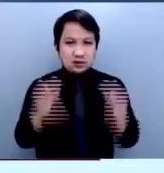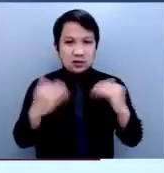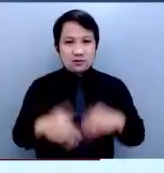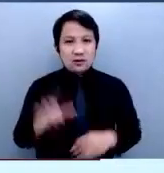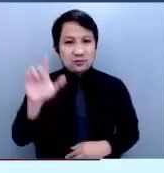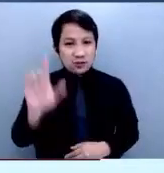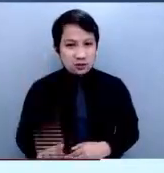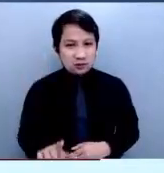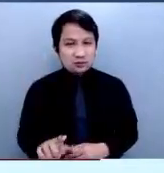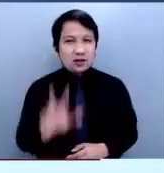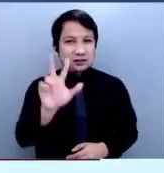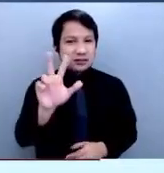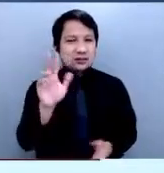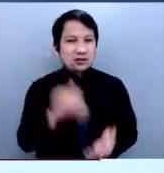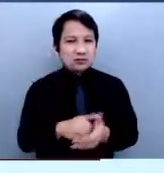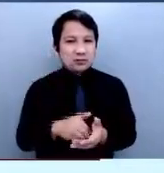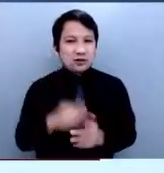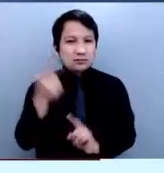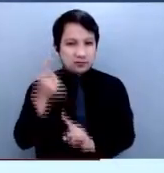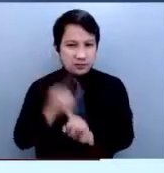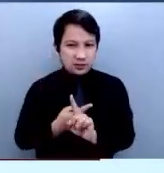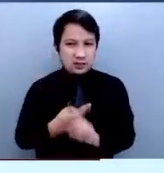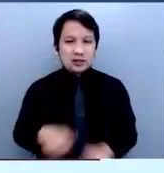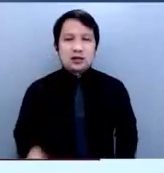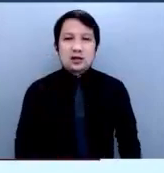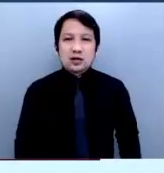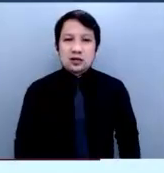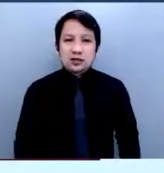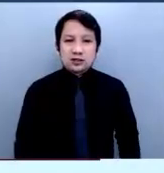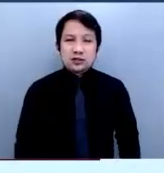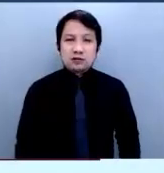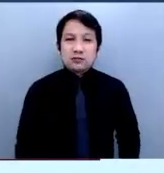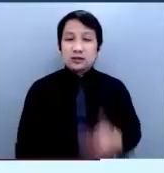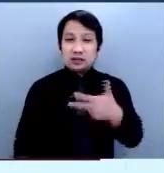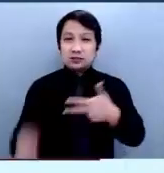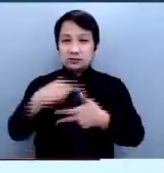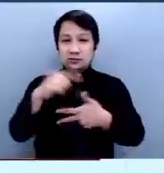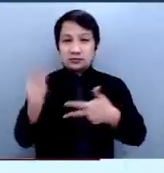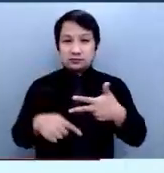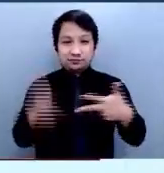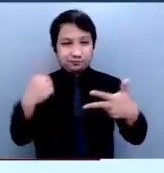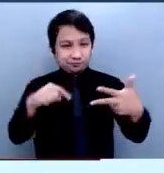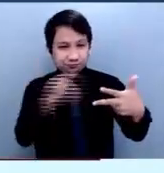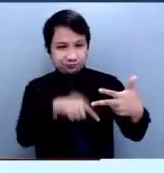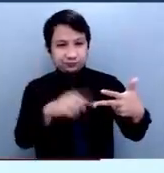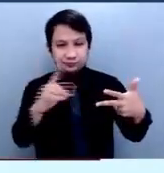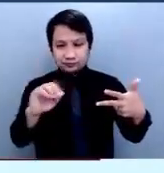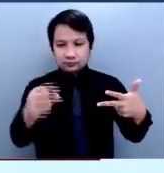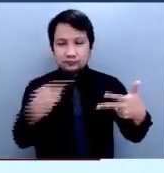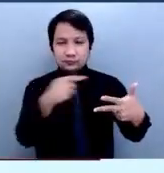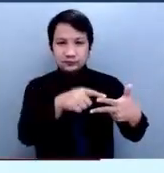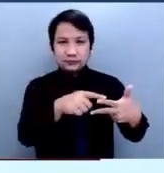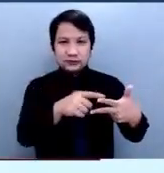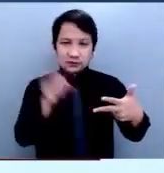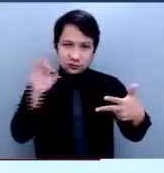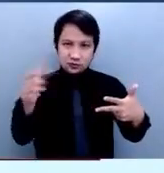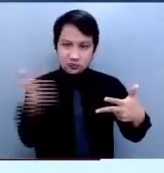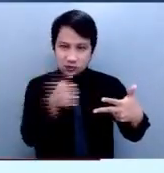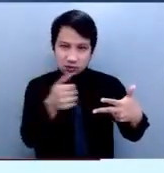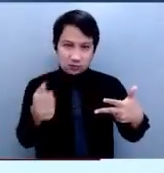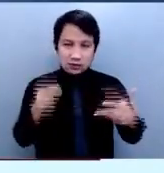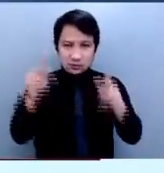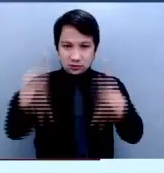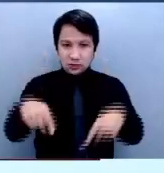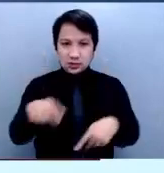risk, 3,000 pesos per month. Tatlong criteria ang titignan ng DOH para malaman ang risk classification ng isang